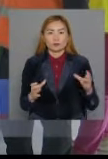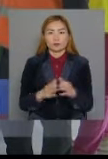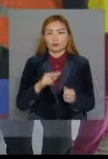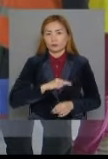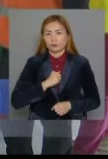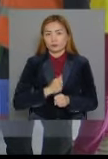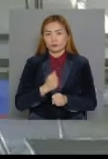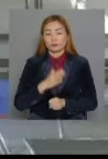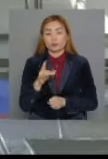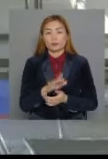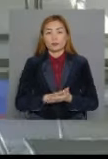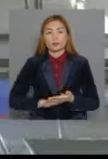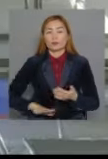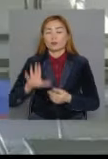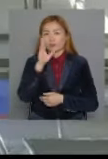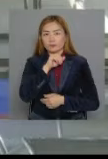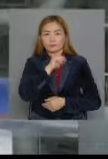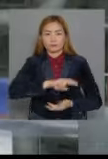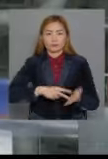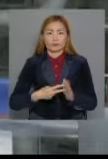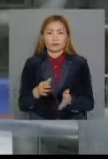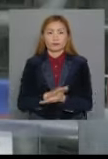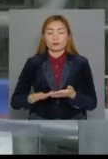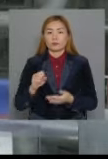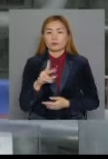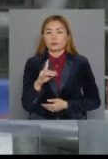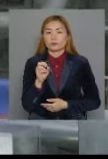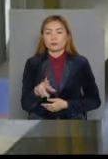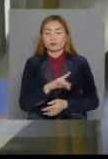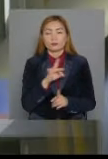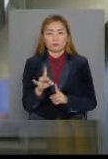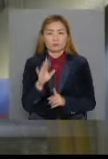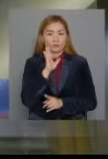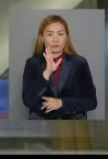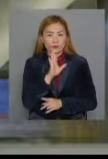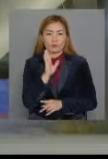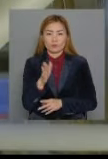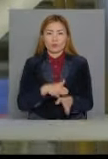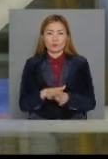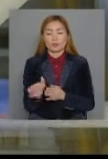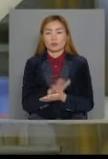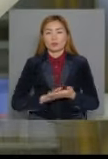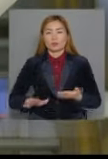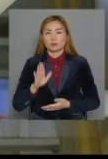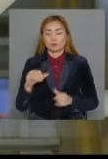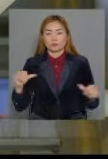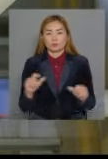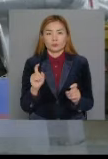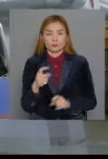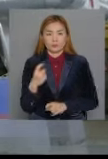завода. В дальнейшем, благодаря проекту «Тазалык», отработанные в промышленных целях сточные воды будут полностью очищены от вредных примесей.